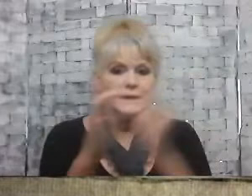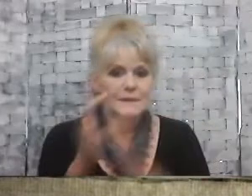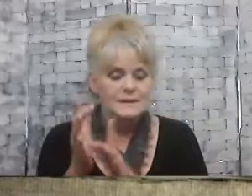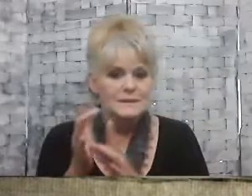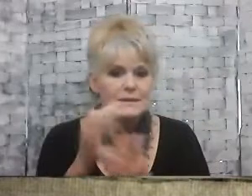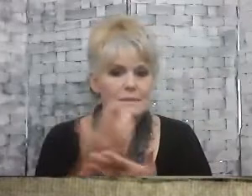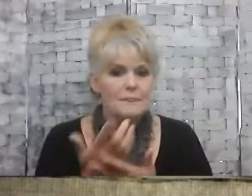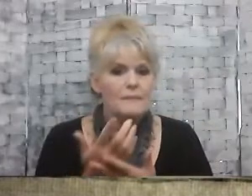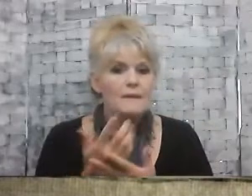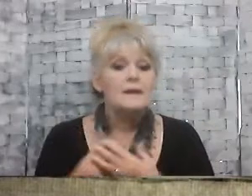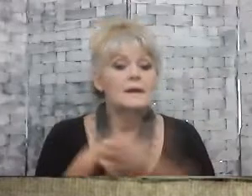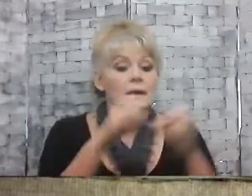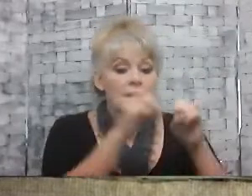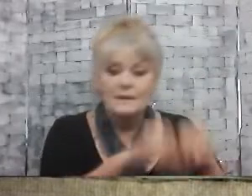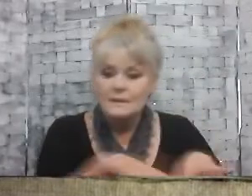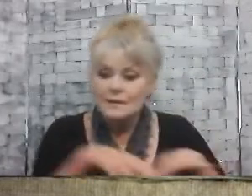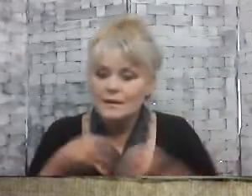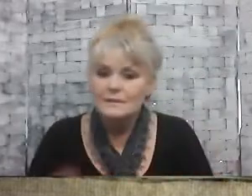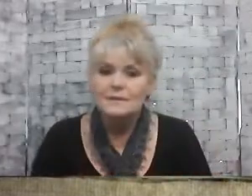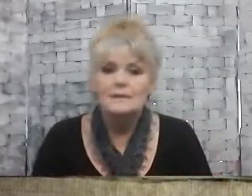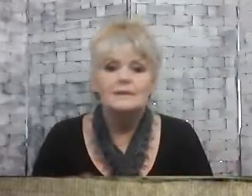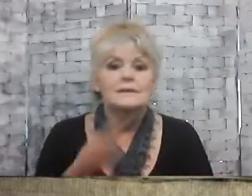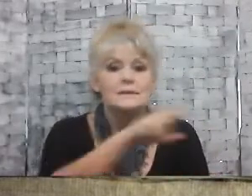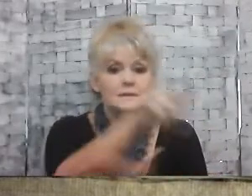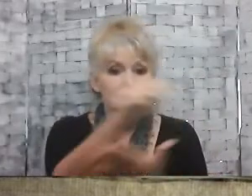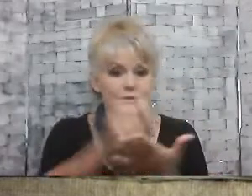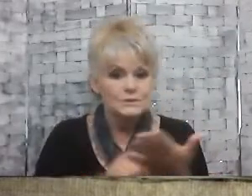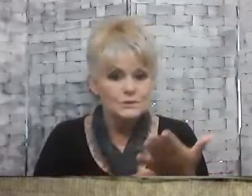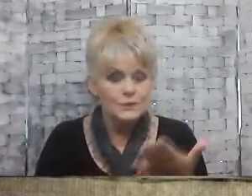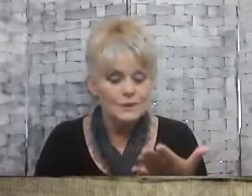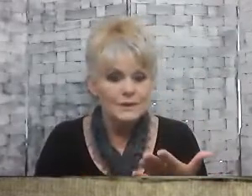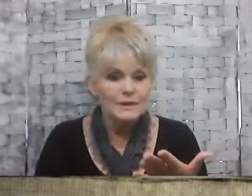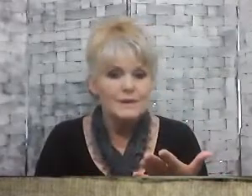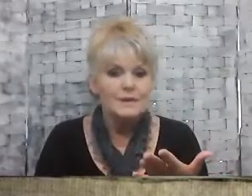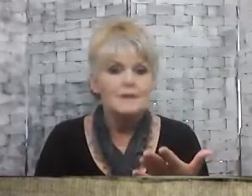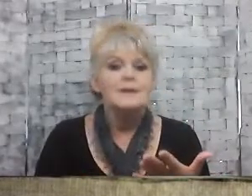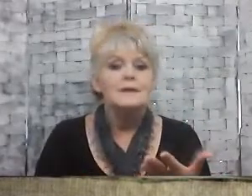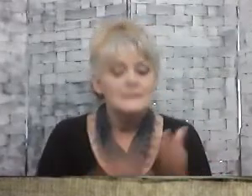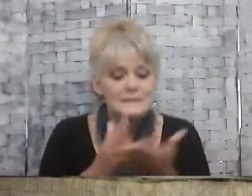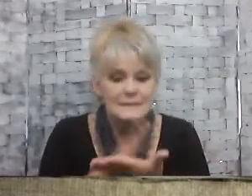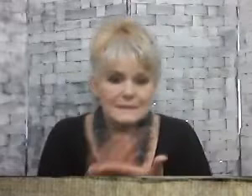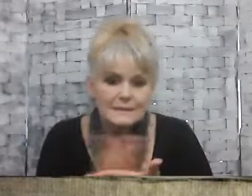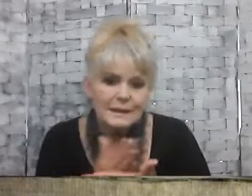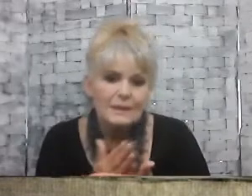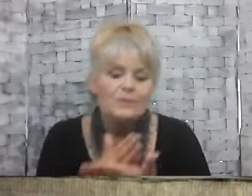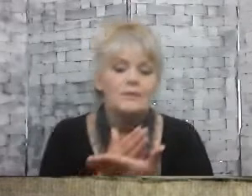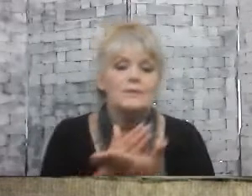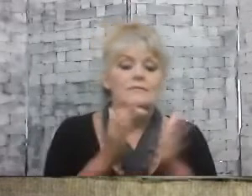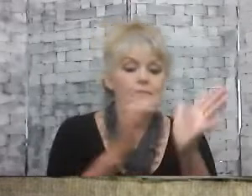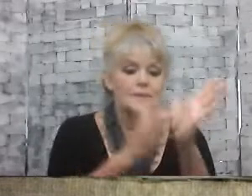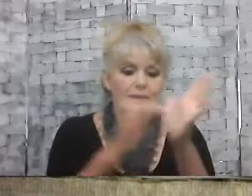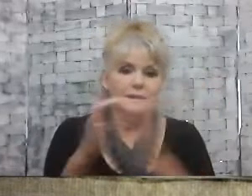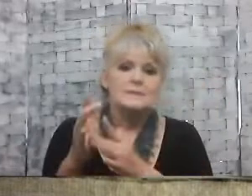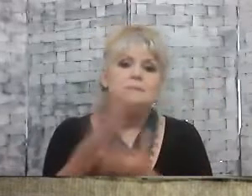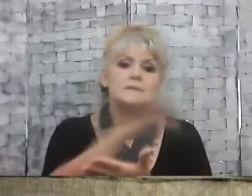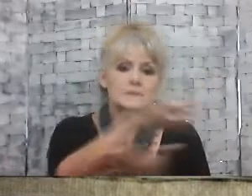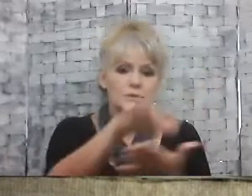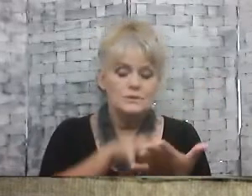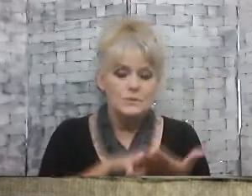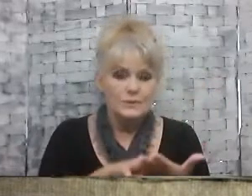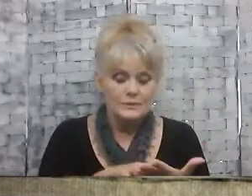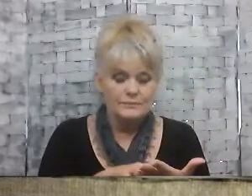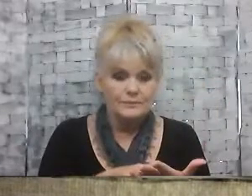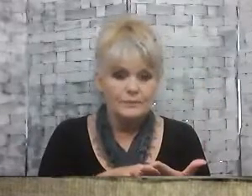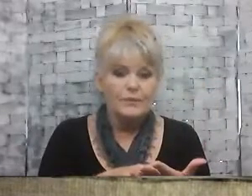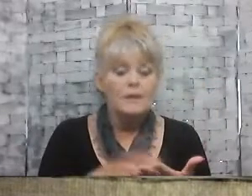net vertel, omdat het gezien is als deel van die story van Jezus. En omdat